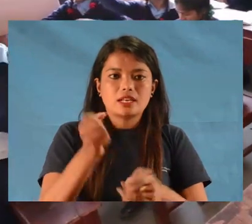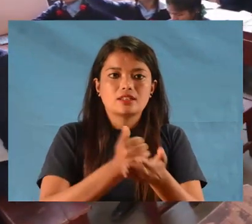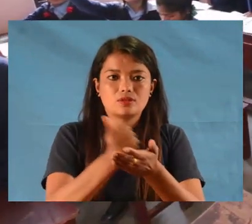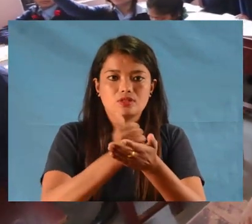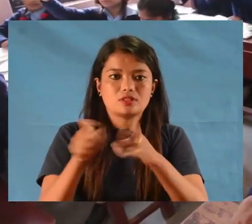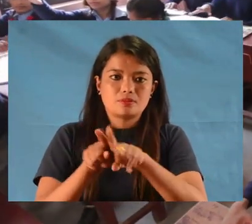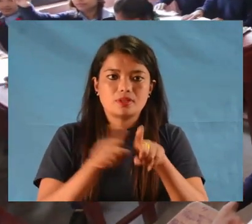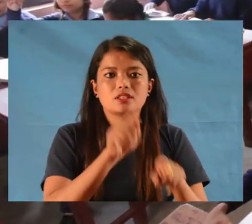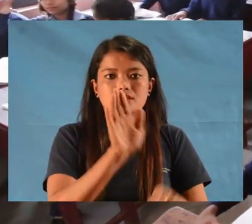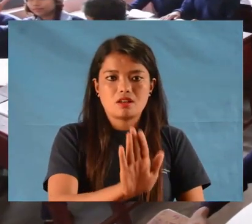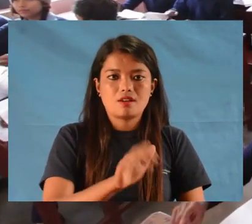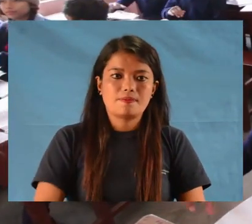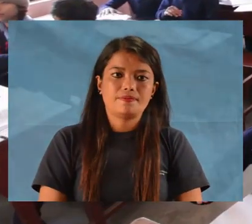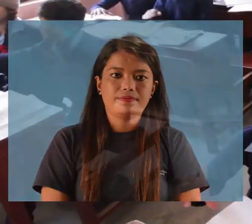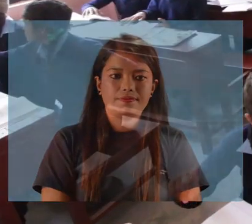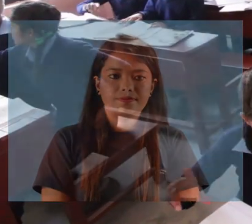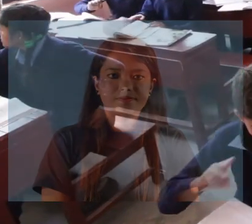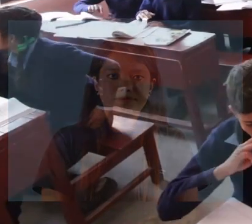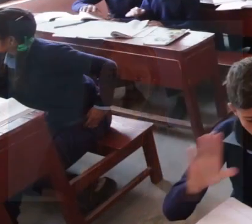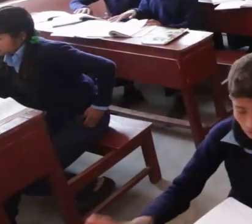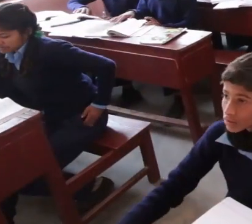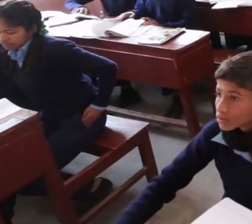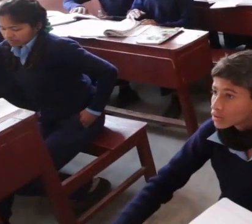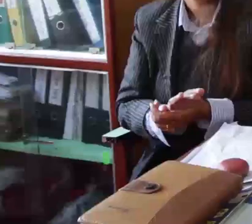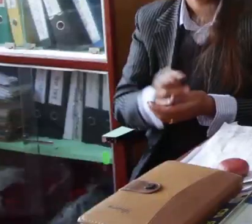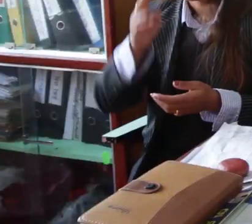पनी रहेका छन।